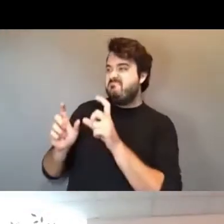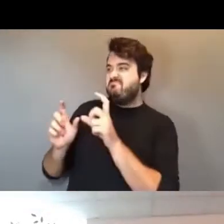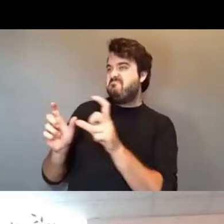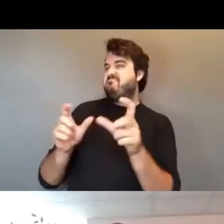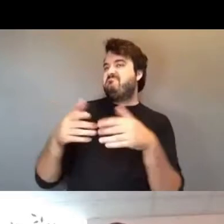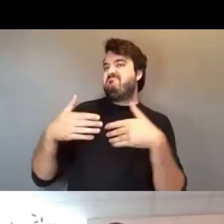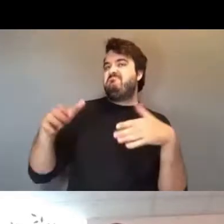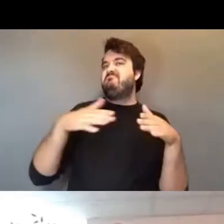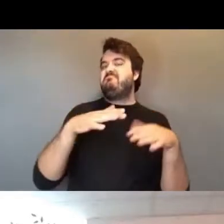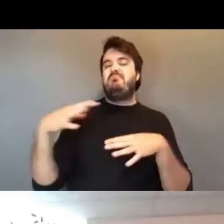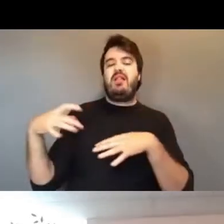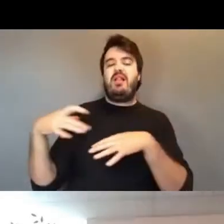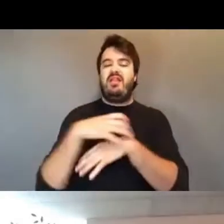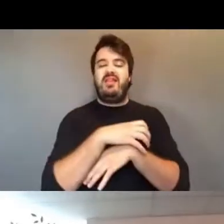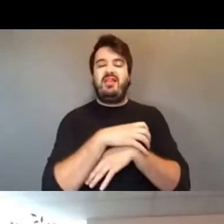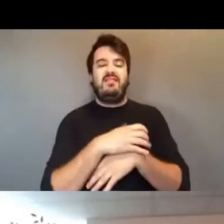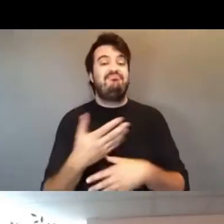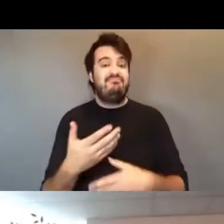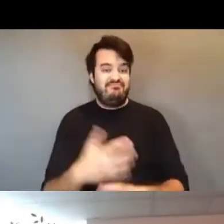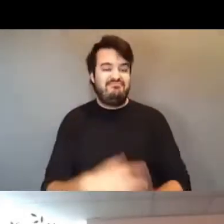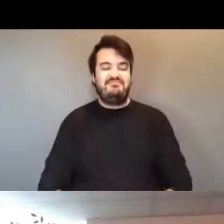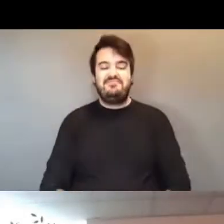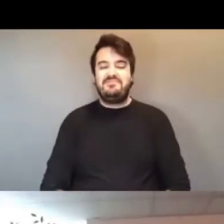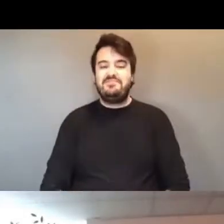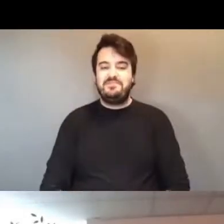être protégés de certains ravageurs.